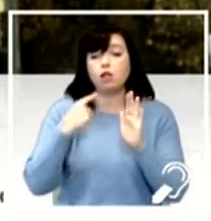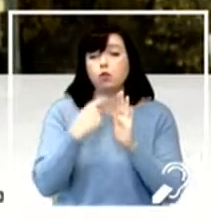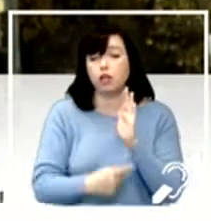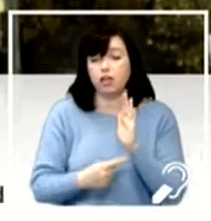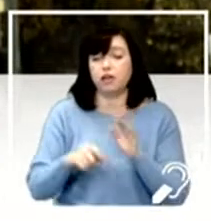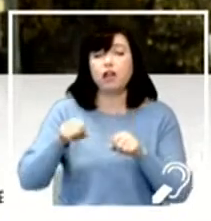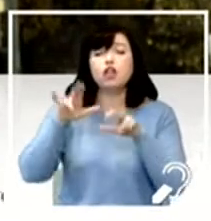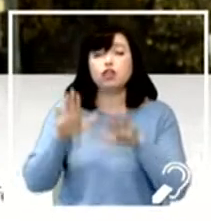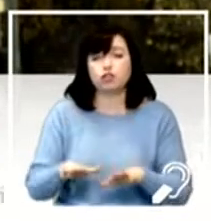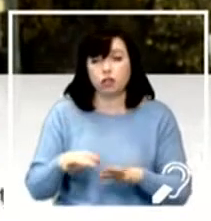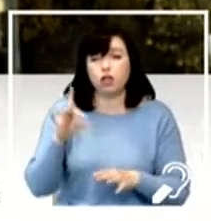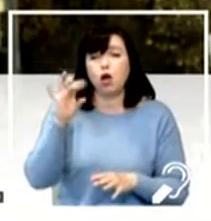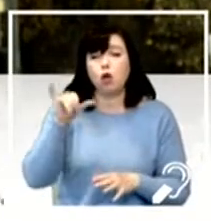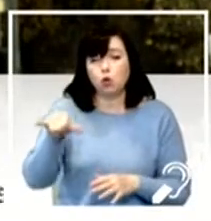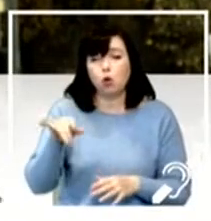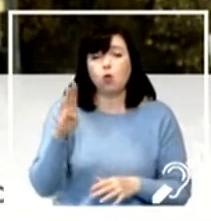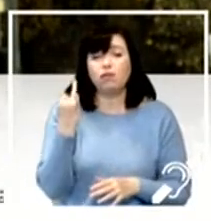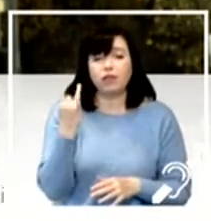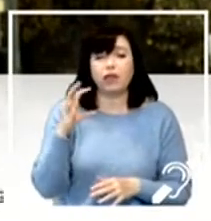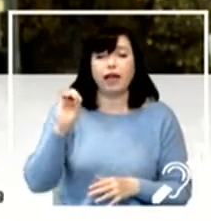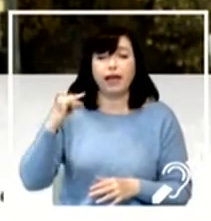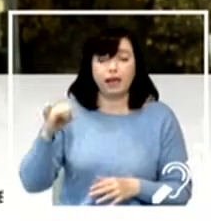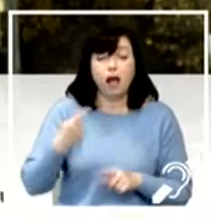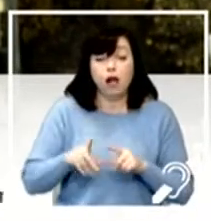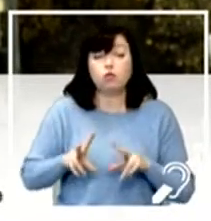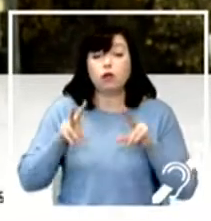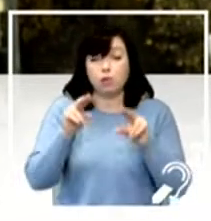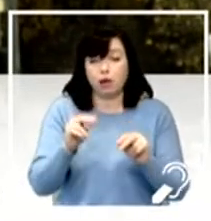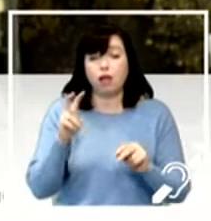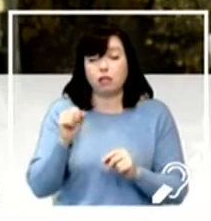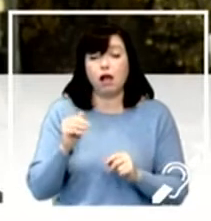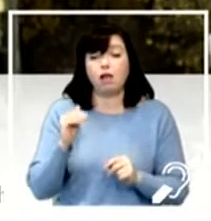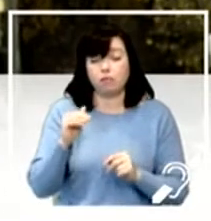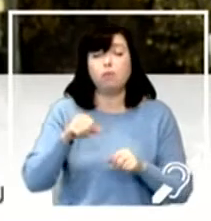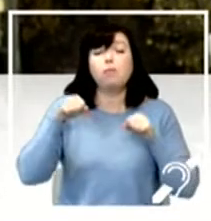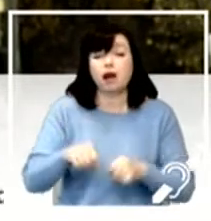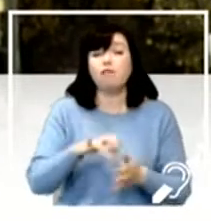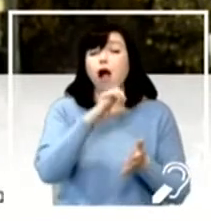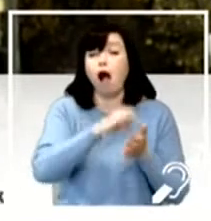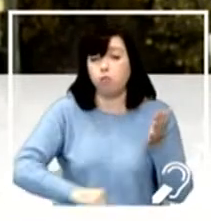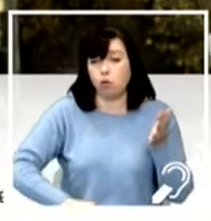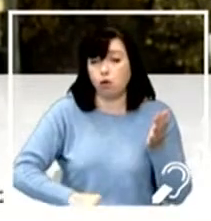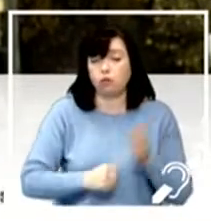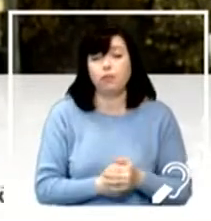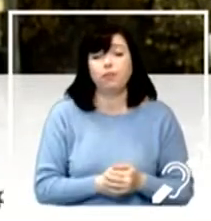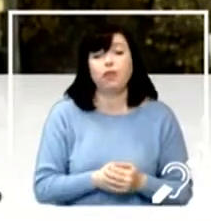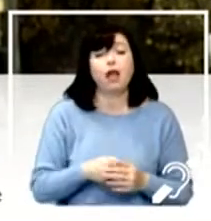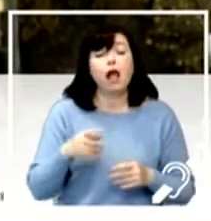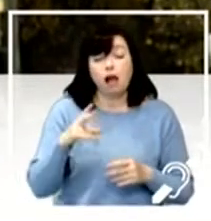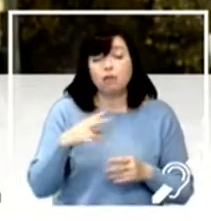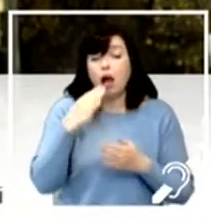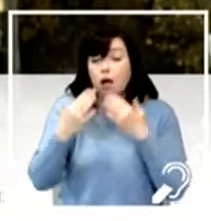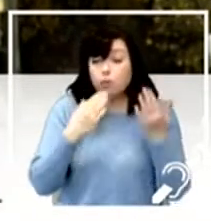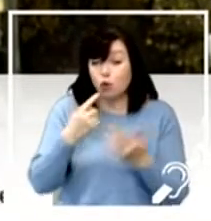decizia istorică Roe v. Wade, care garanta la nivel federal dreptul la avort. Ei bine, sondajele